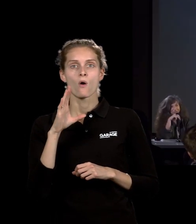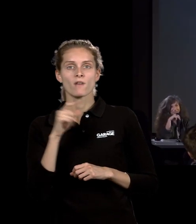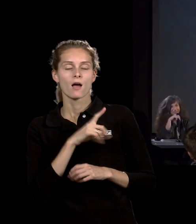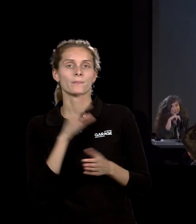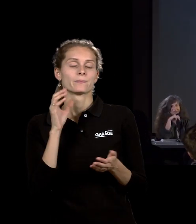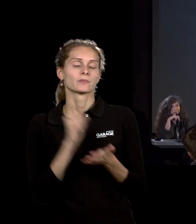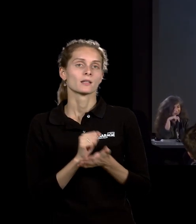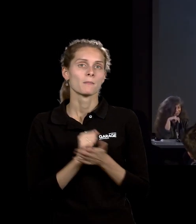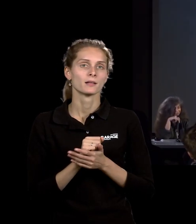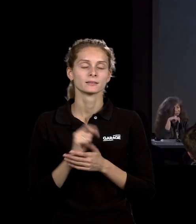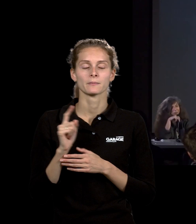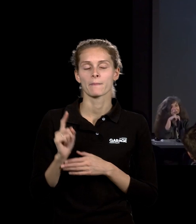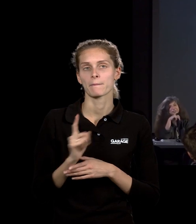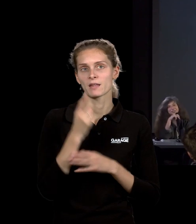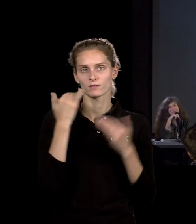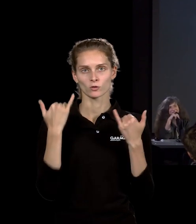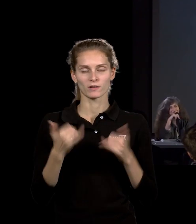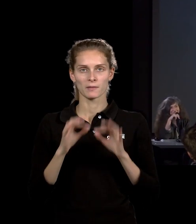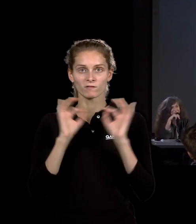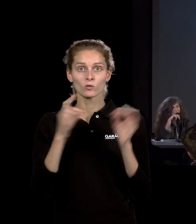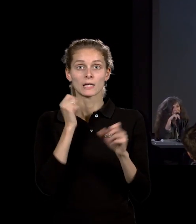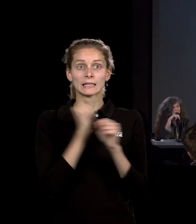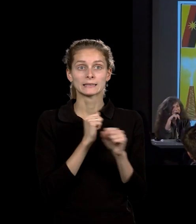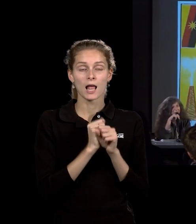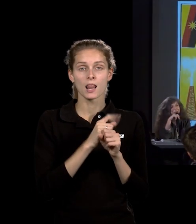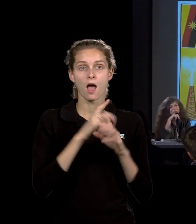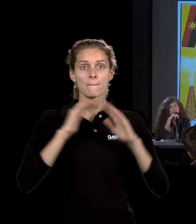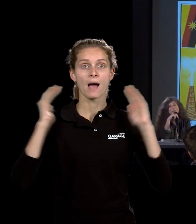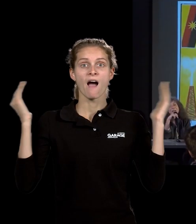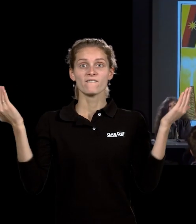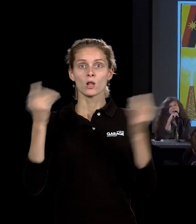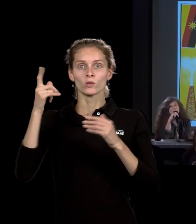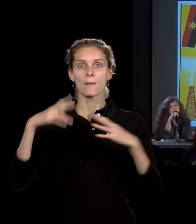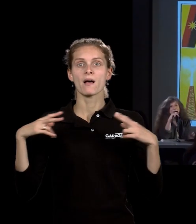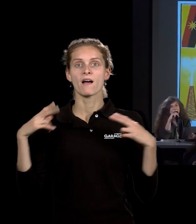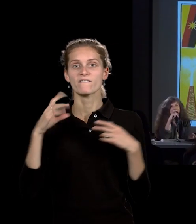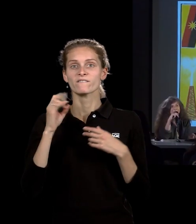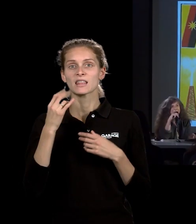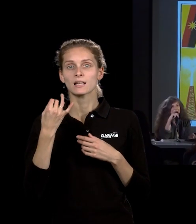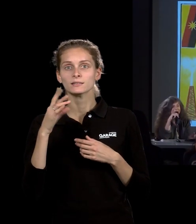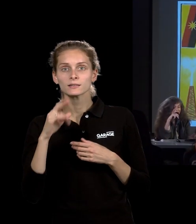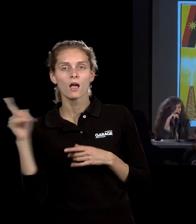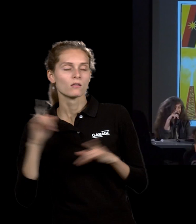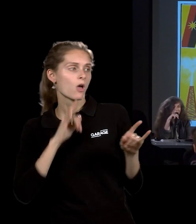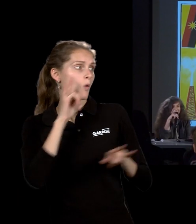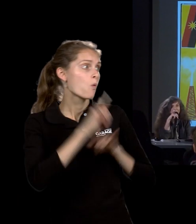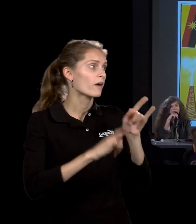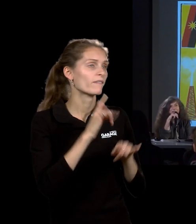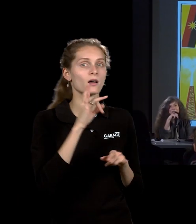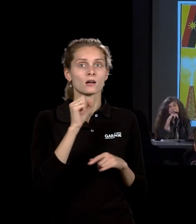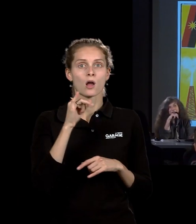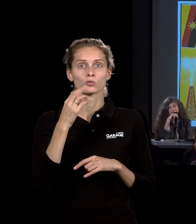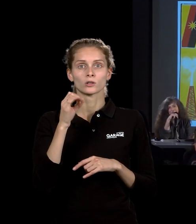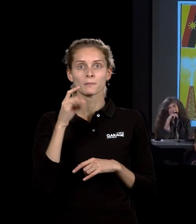нем выставиться. И таким образом вот он представлял Советский Союз в рамках этого замечательного международного обмена и